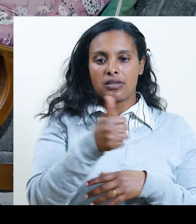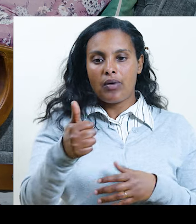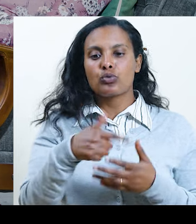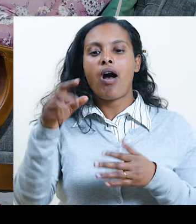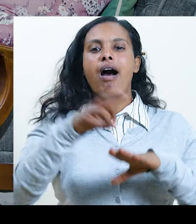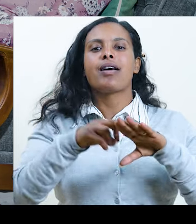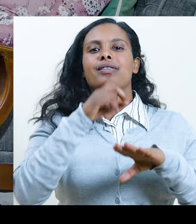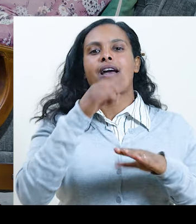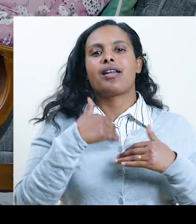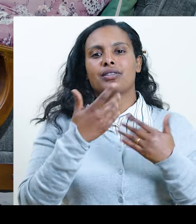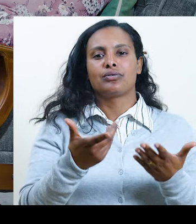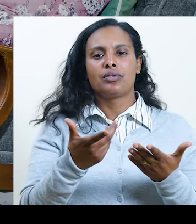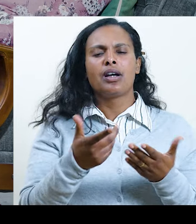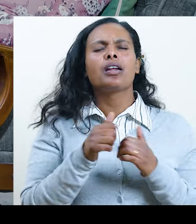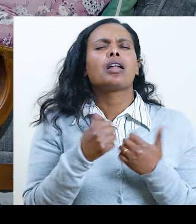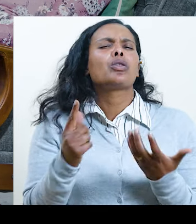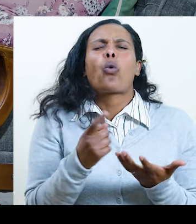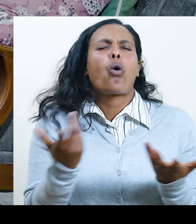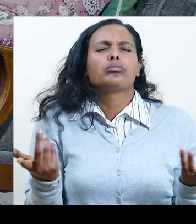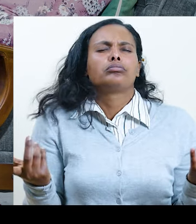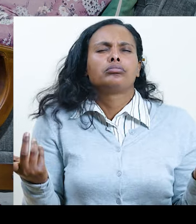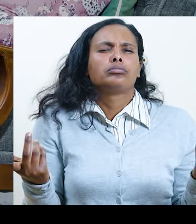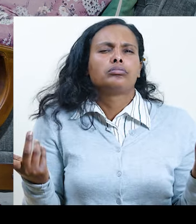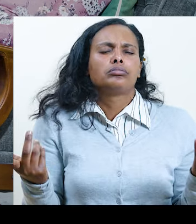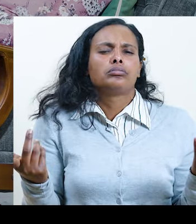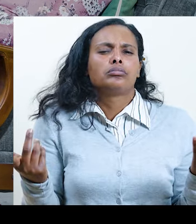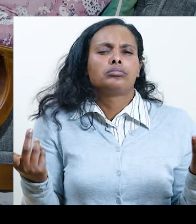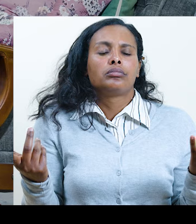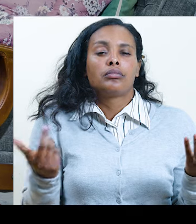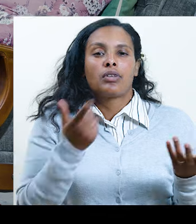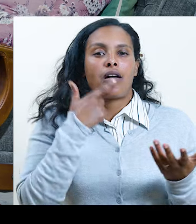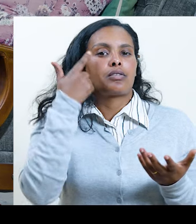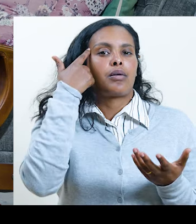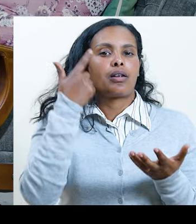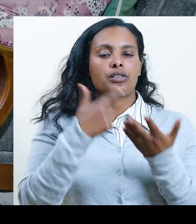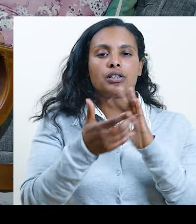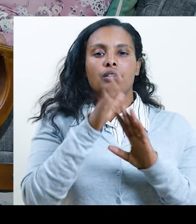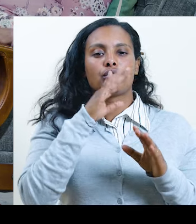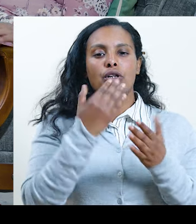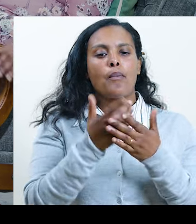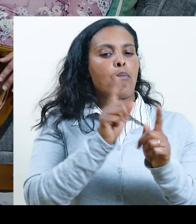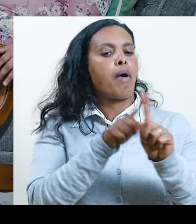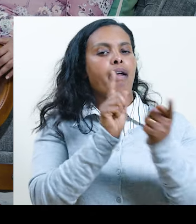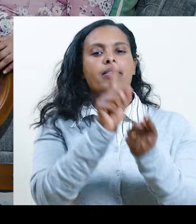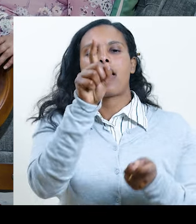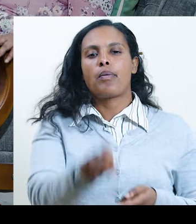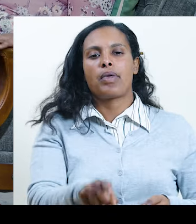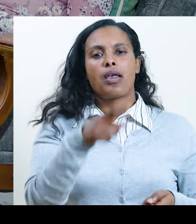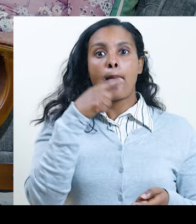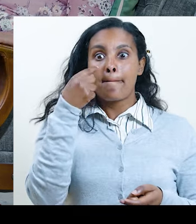እሷ ሀረር ነው ያለችው። እንዴት ትሆን ይሁን ህመሟ እንዴት ነው? በቃ ስለዚህ እችን ልጅ ማግኘት